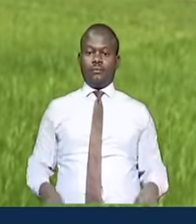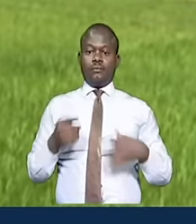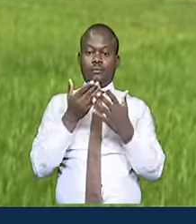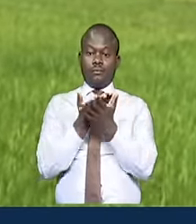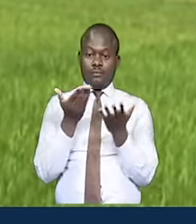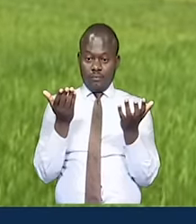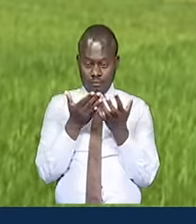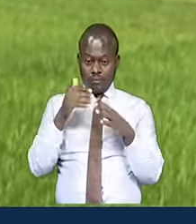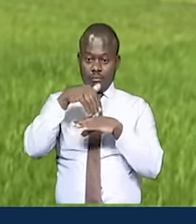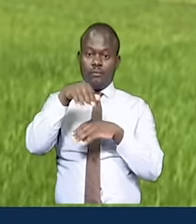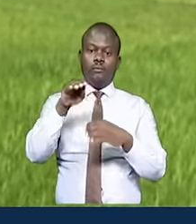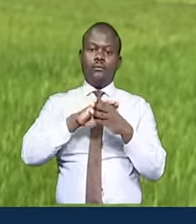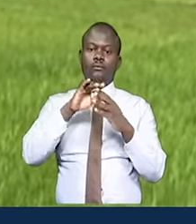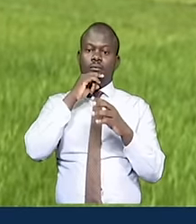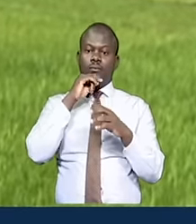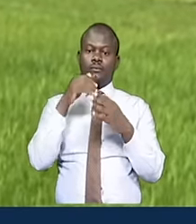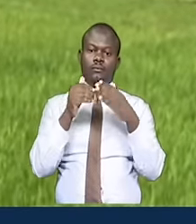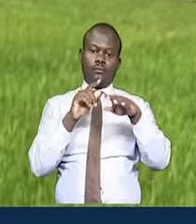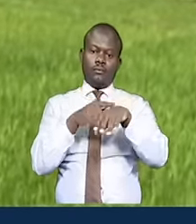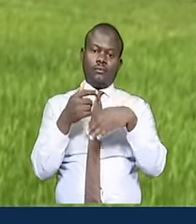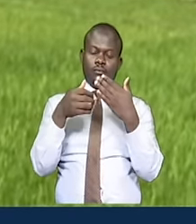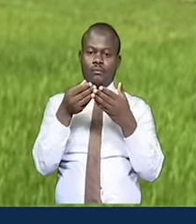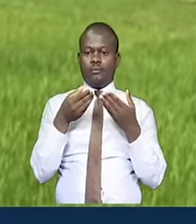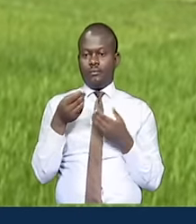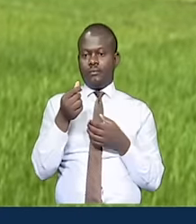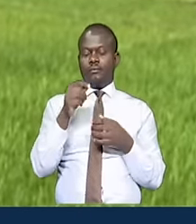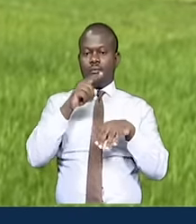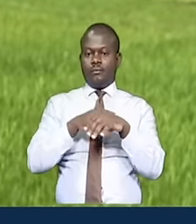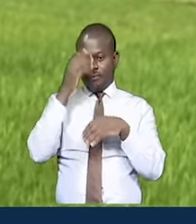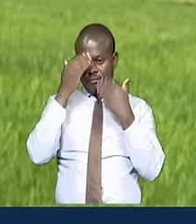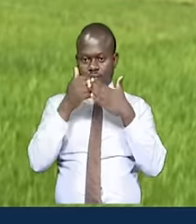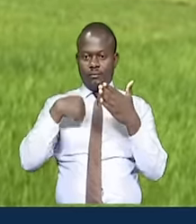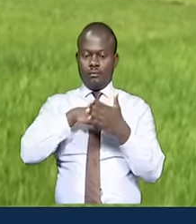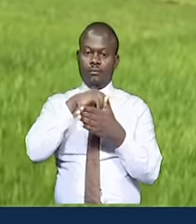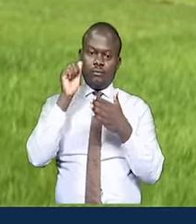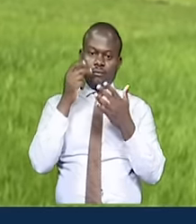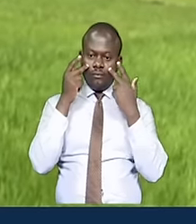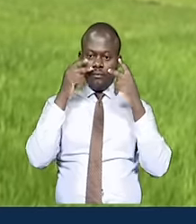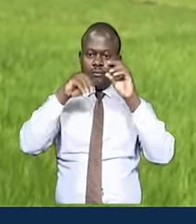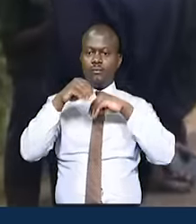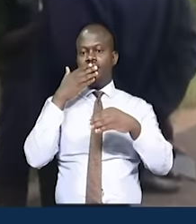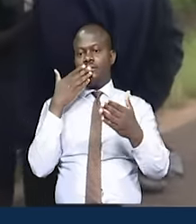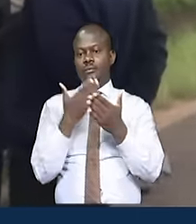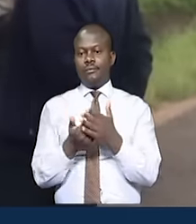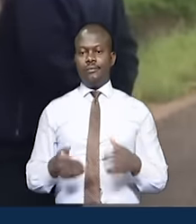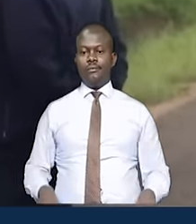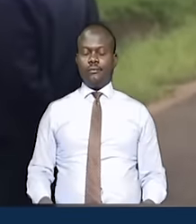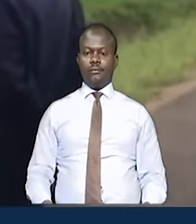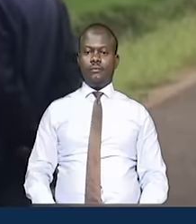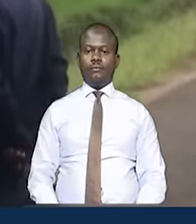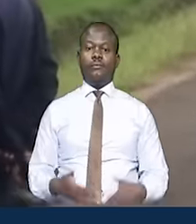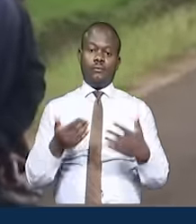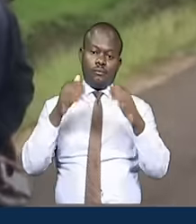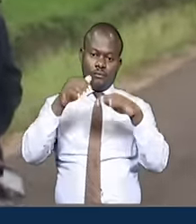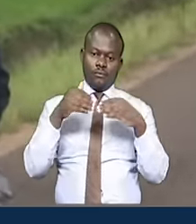turasaba ko bajya bahereza abashoramari kare bakaduhera amafaranga ku gihe kugira ngo tubashe kubona umusaruro neza ukwiye uretse